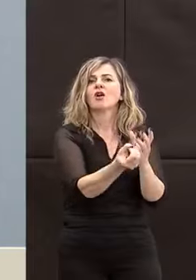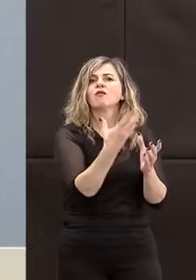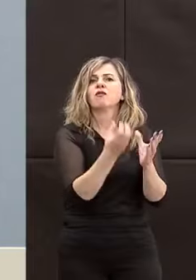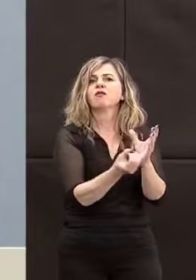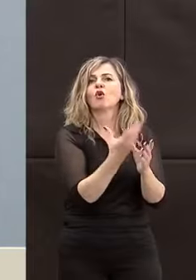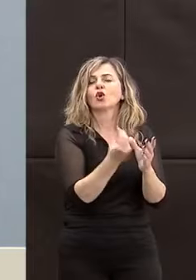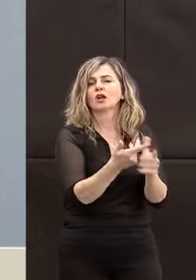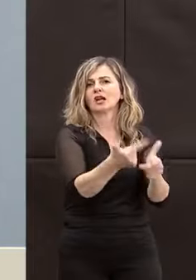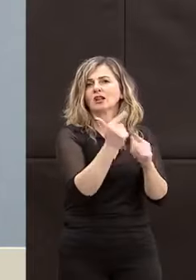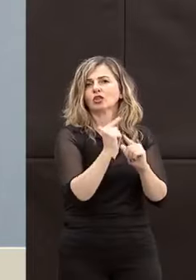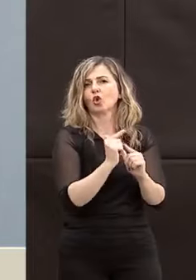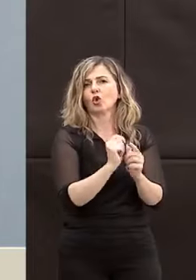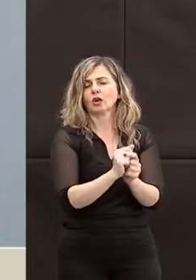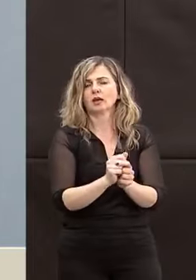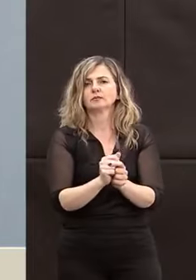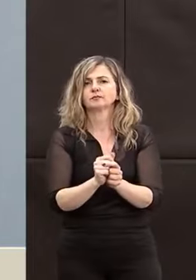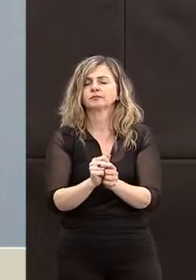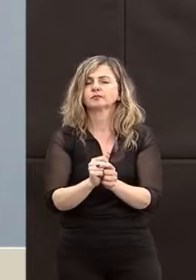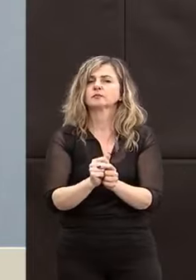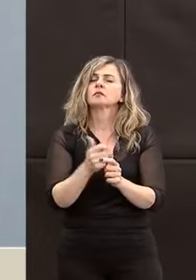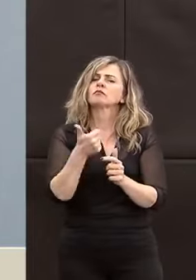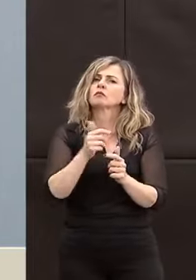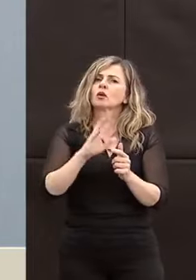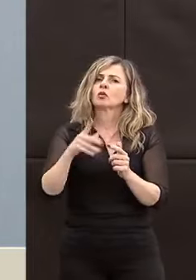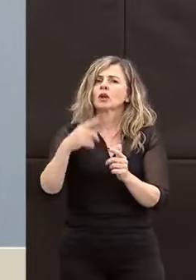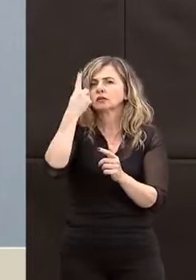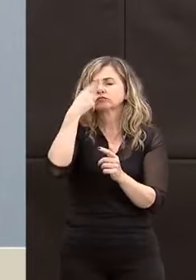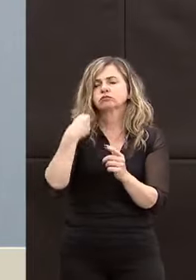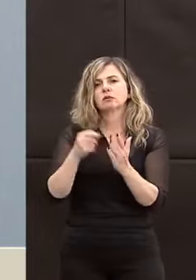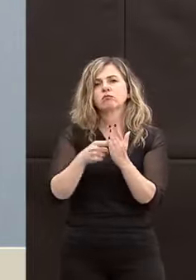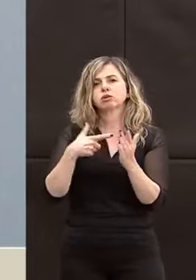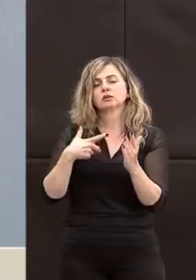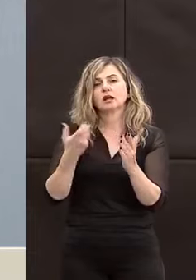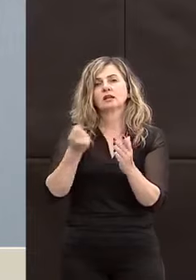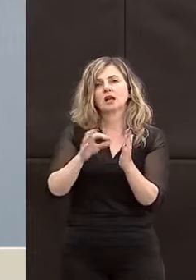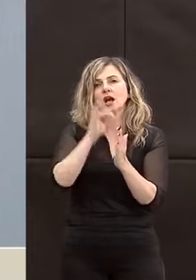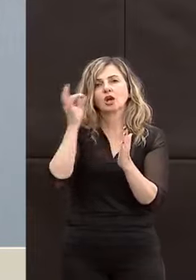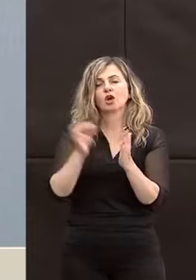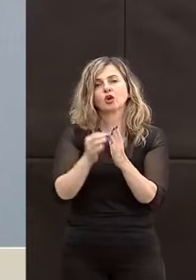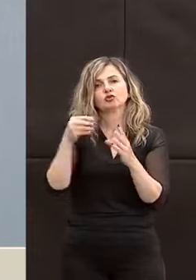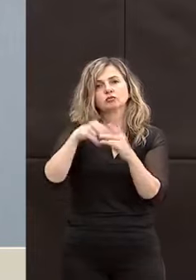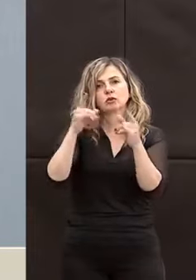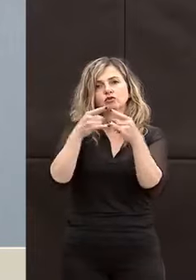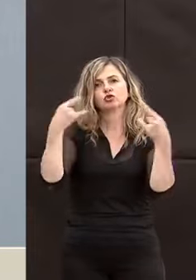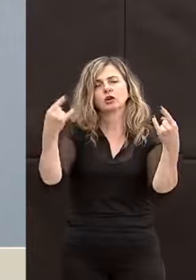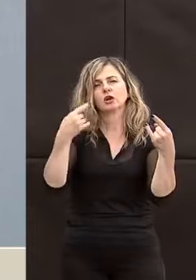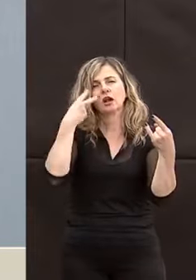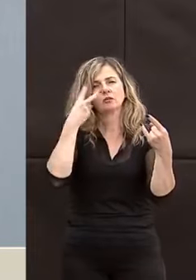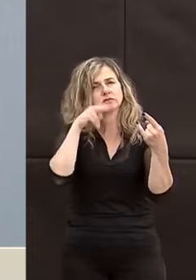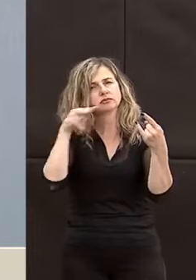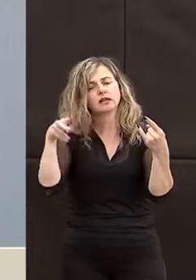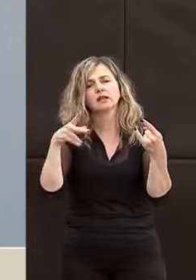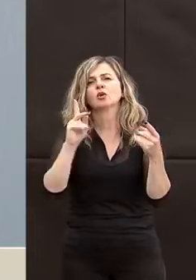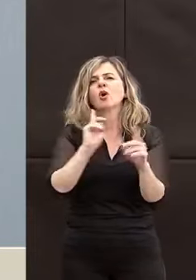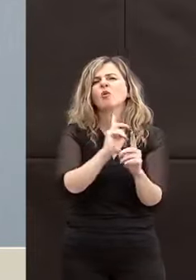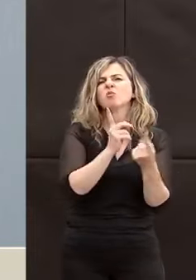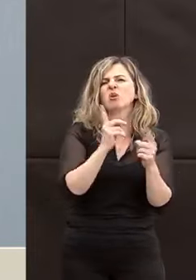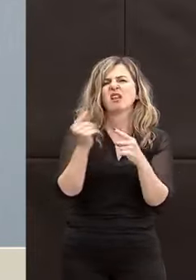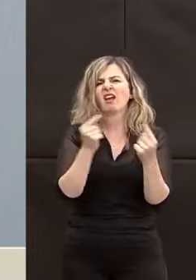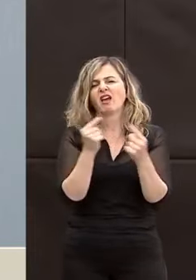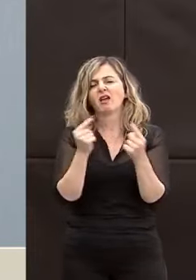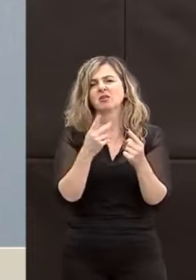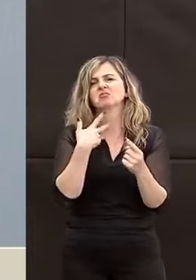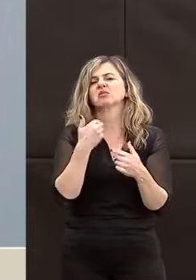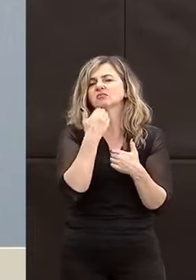abbiamo poi un altro aspetto importante che le ho visto anche oggi sui giornali qualche piccola polemica però a noi interessa anche abbastanza